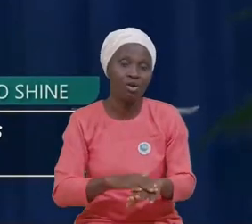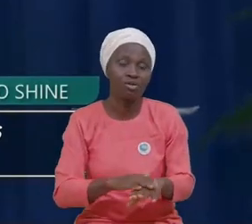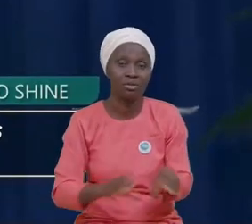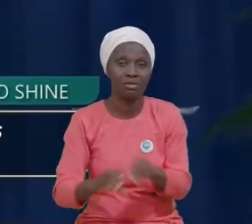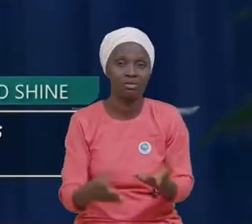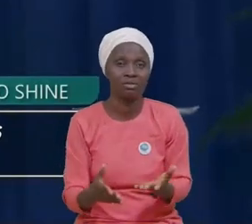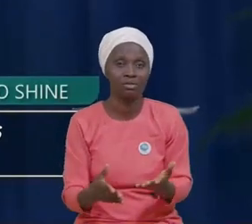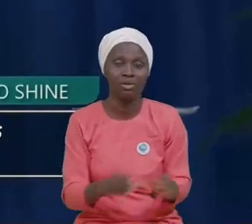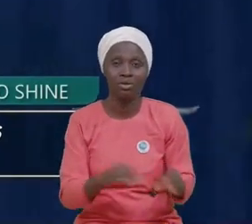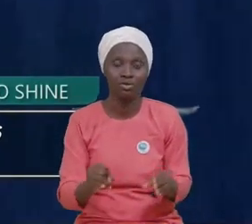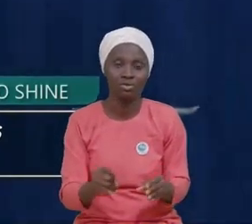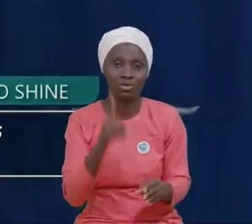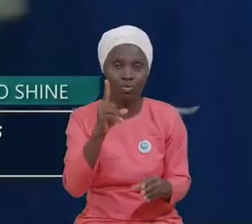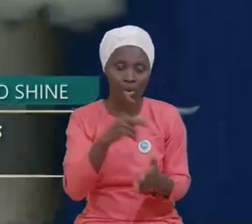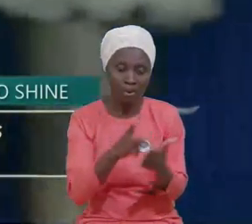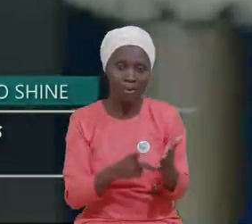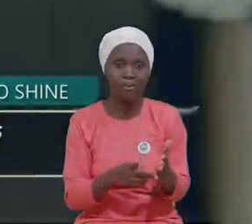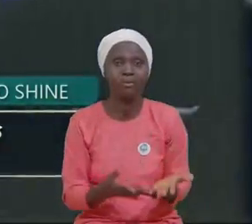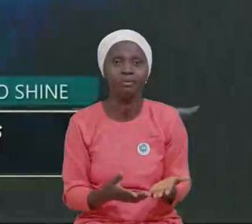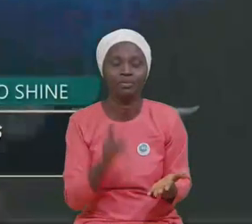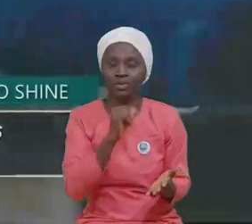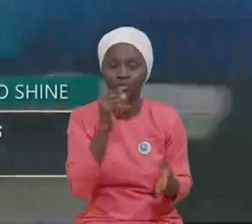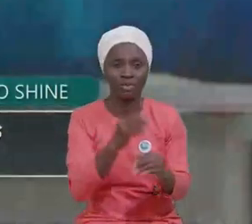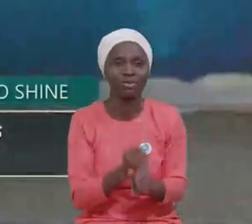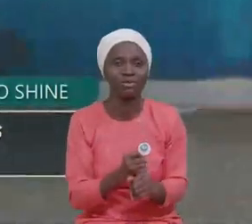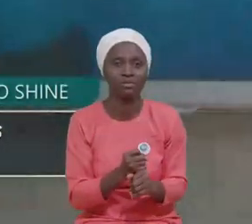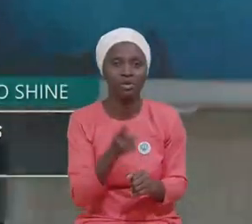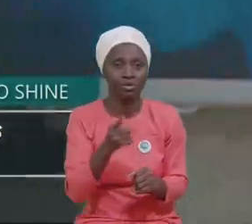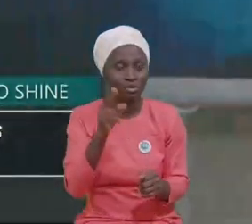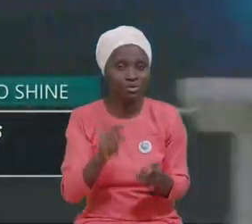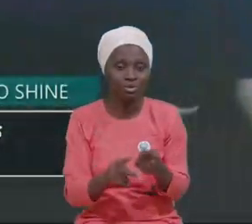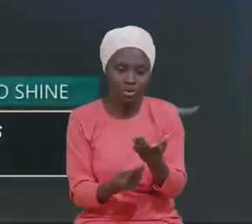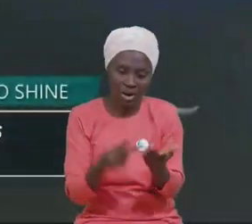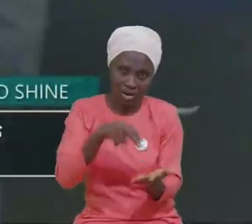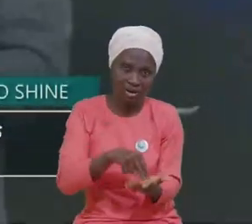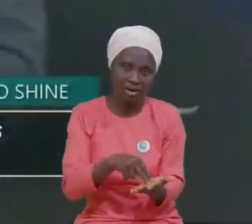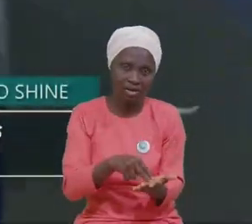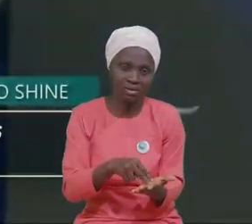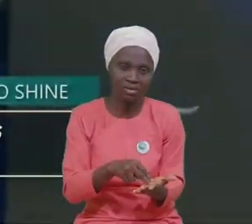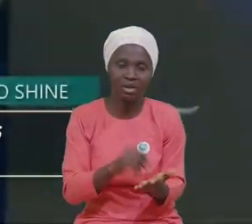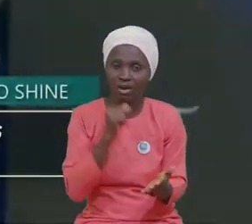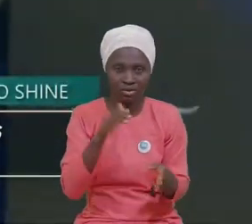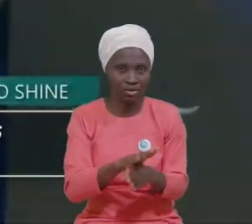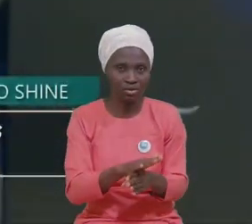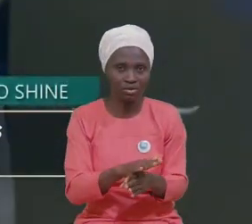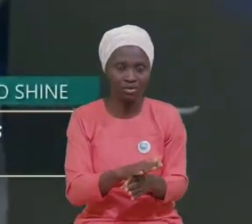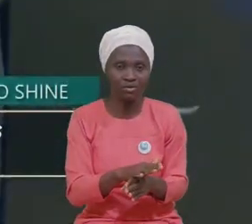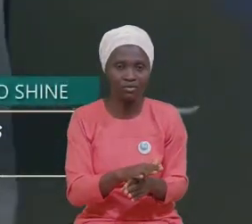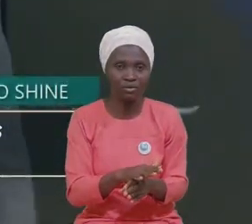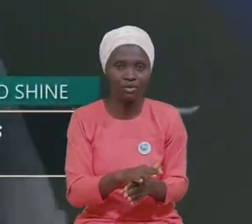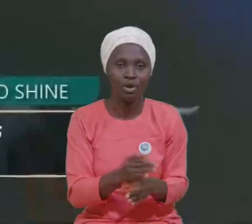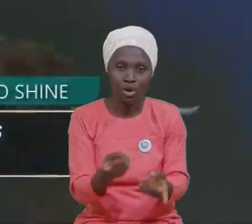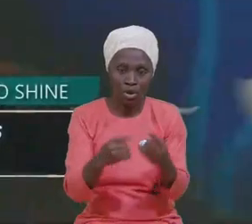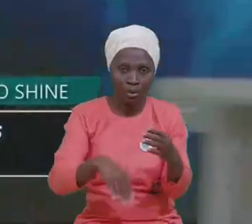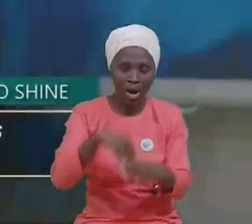n'atteins pas l'objectif, fais le but. Tu te lèves, ça ce n'est pas suffisant. Je suis sauvé, ce n'est pas suffisant. Oh, je suis sorti